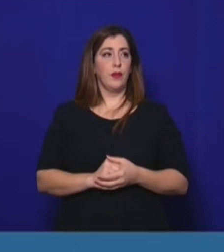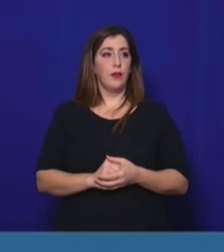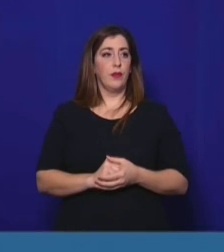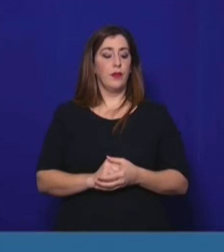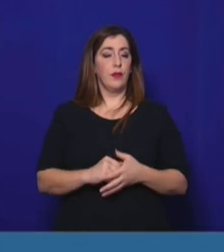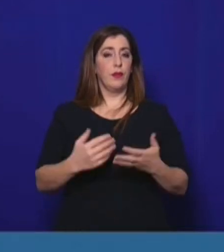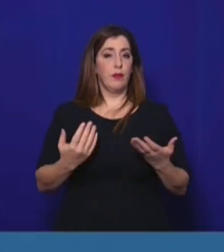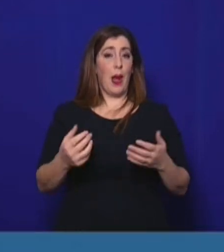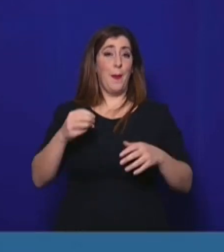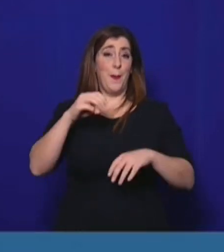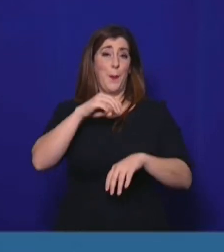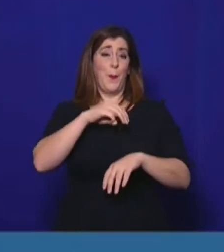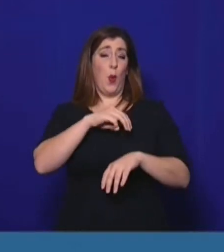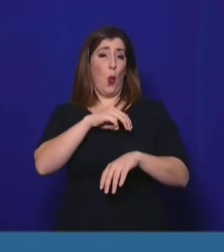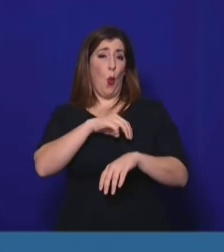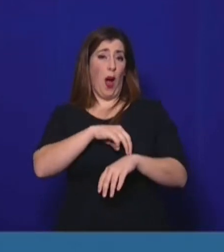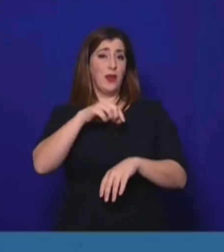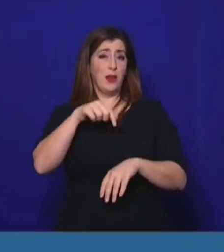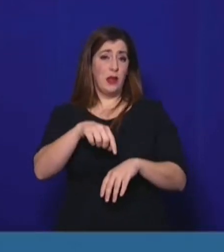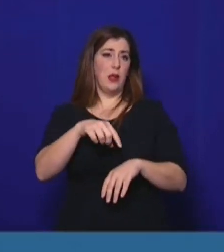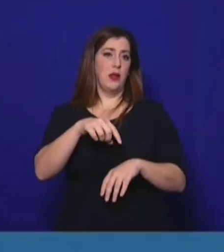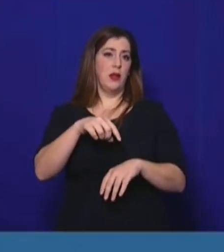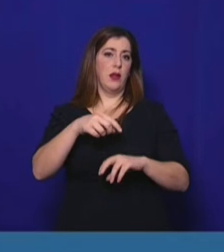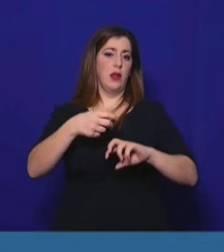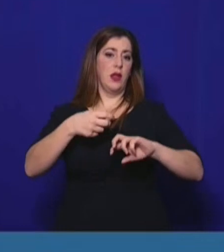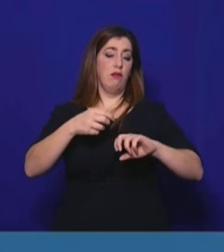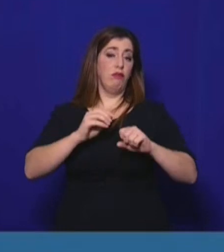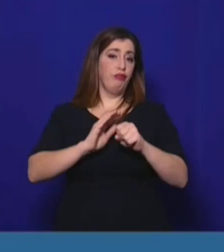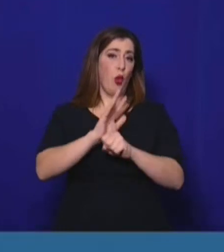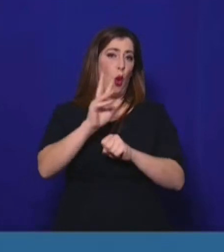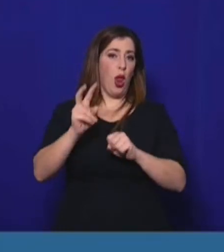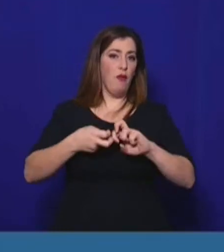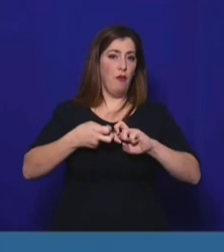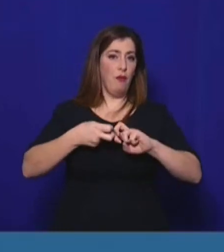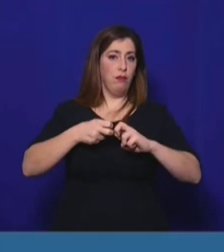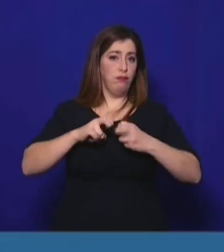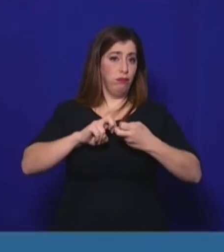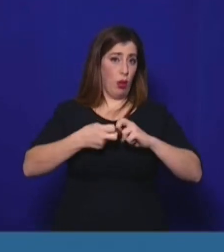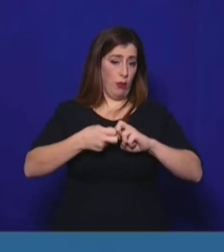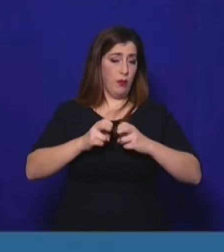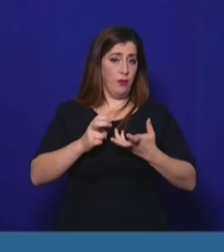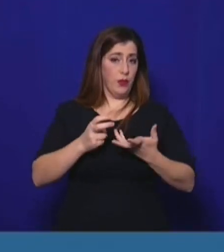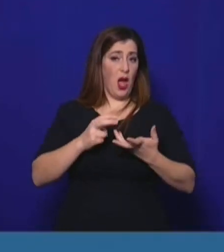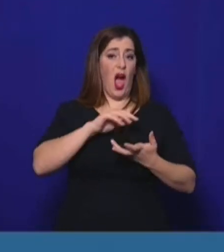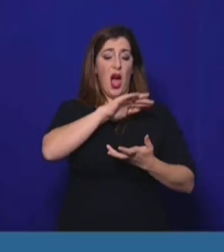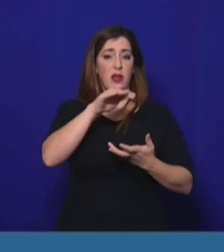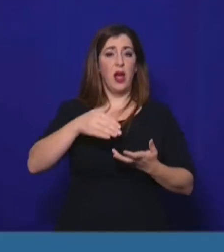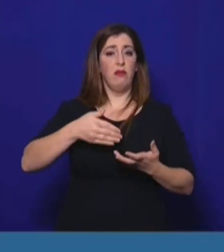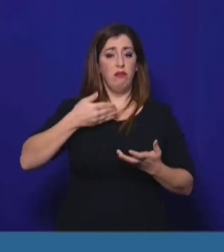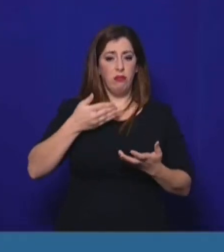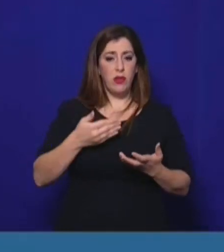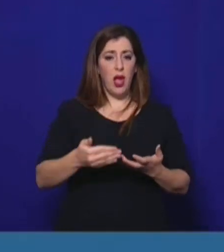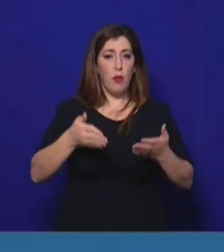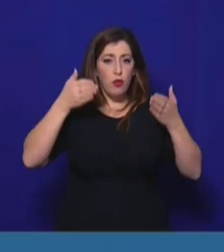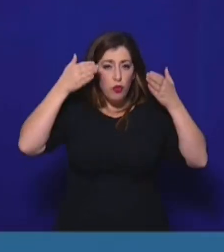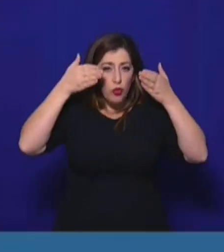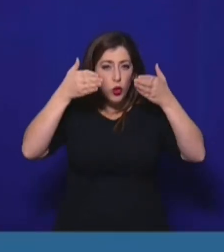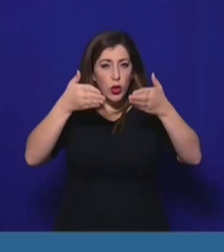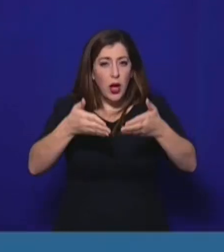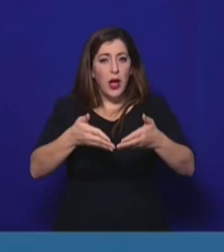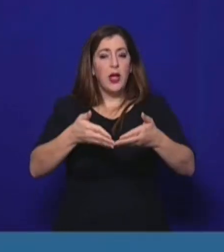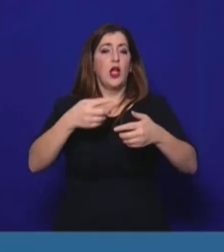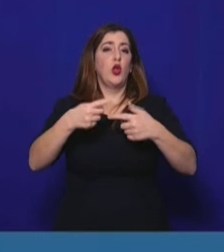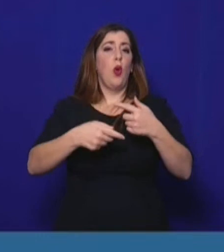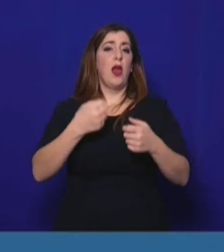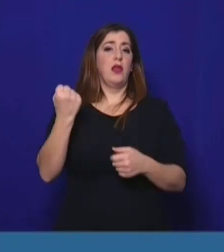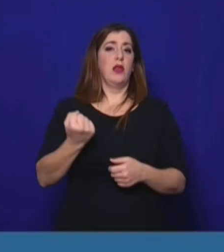din il-pandemija kollha aħna dejjem tajna l-ewwel priorità lis-saħħa. Però wkoll il-priorità tal-edukazzjoni li